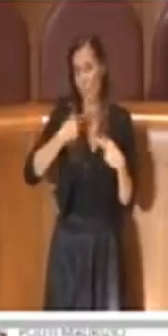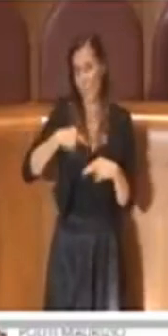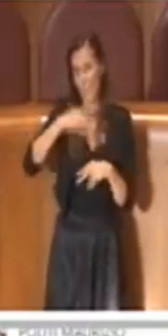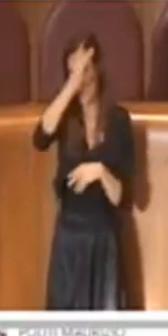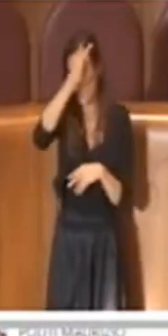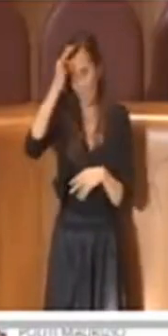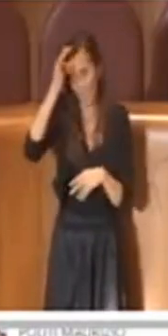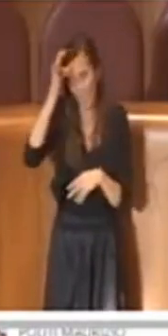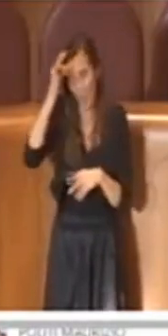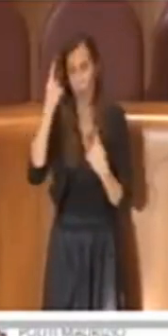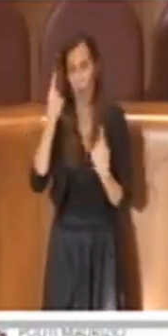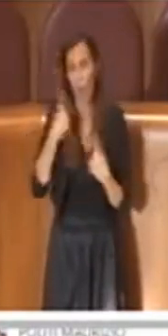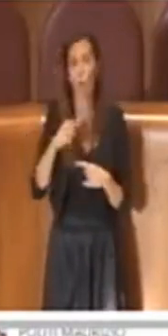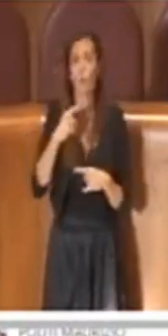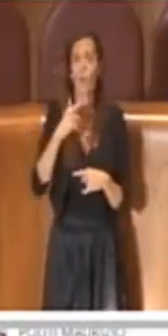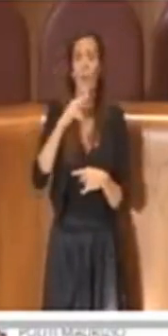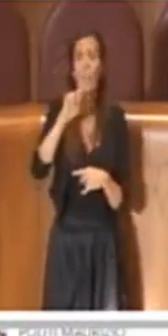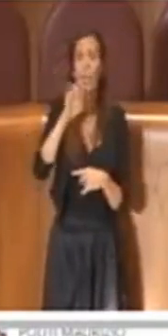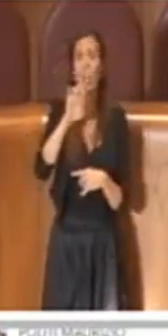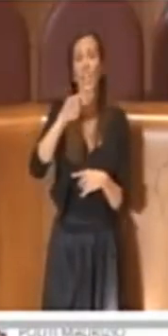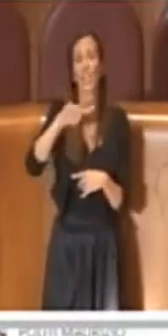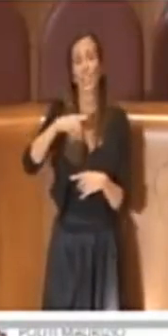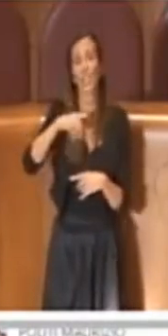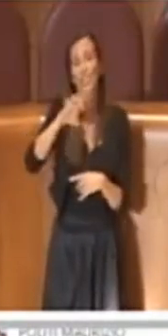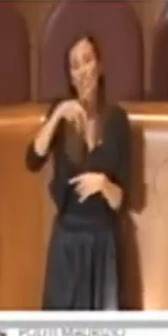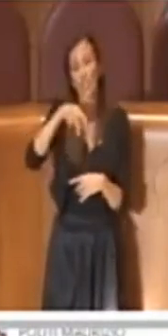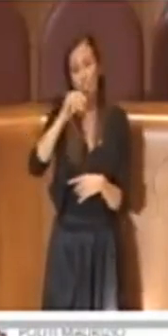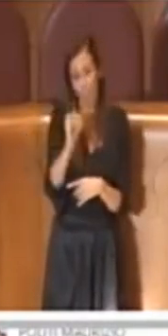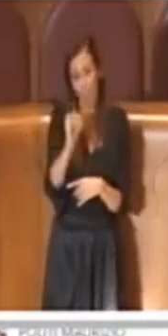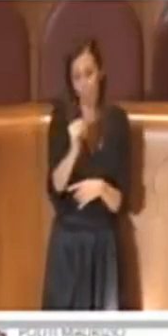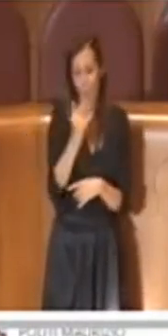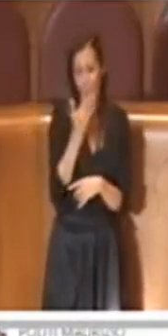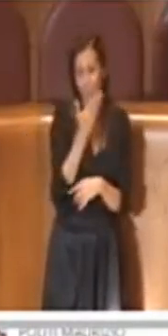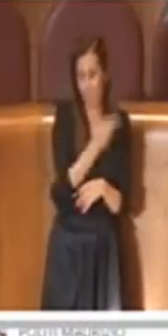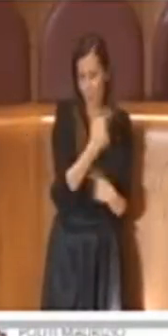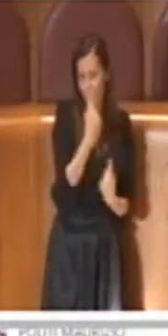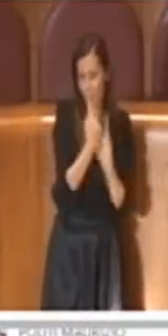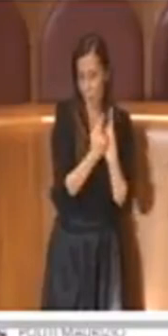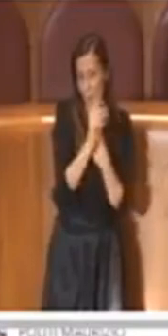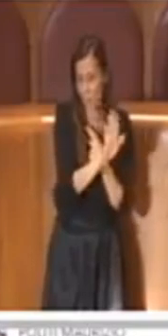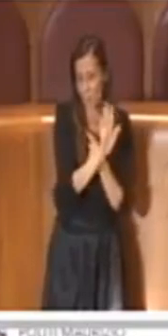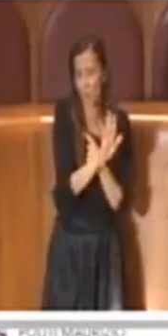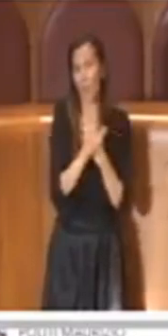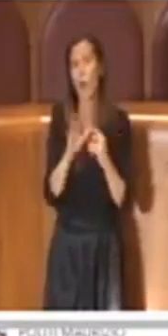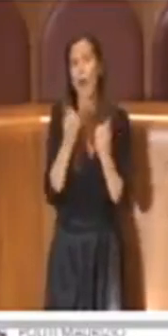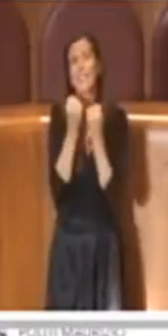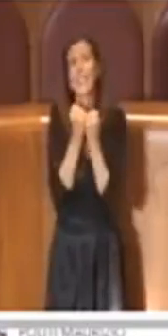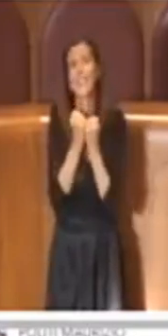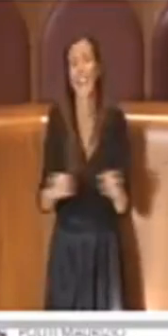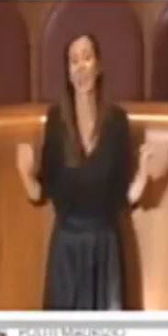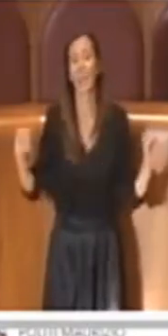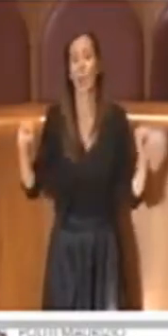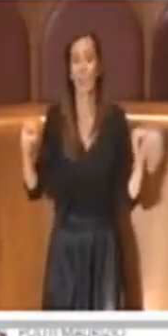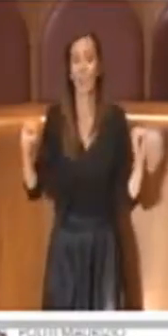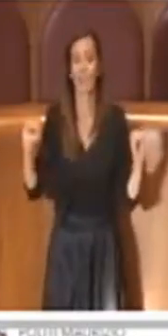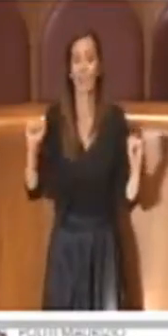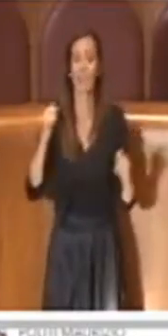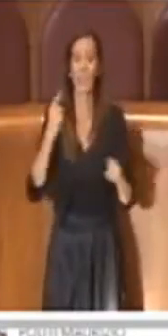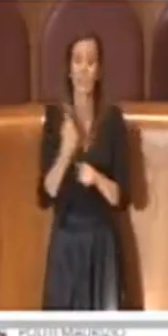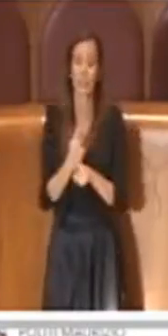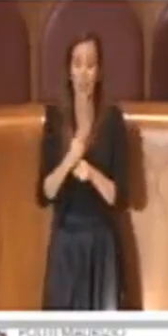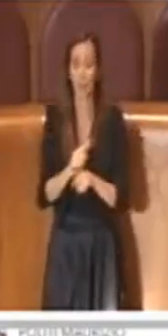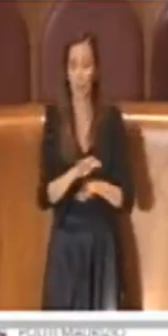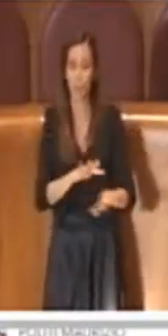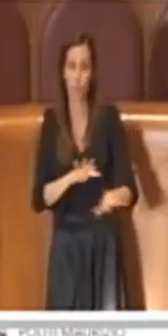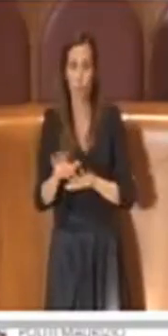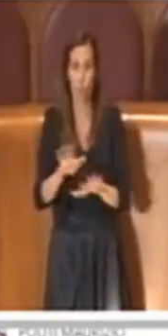con Regeni, però è un dato di fatto che la democrazia si deve muovere, i paesi democratici si devono muovere in